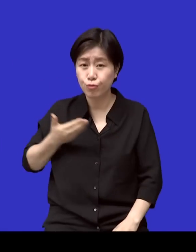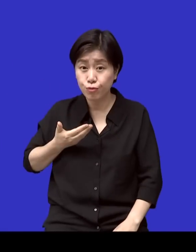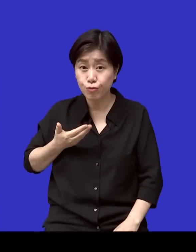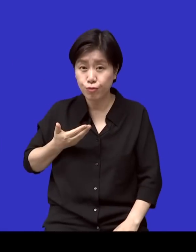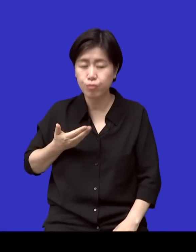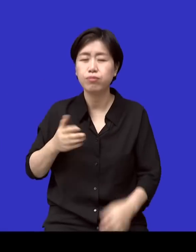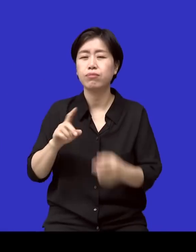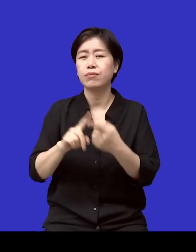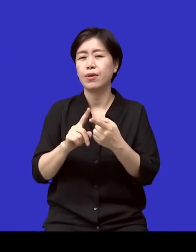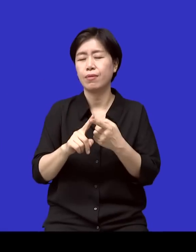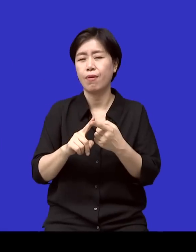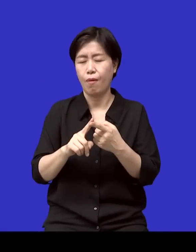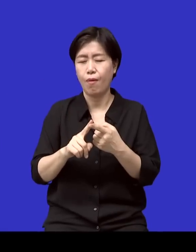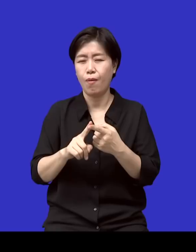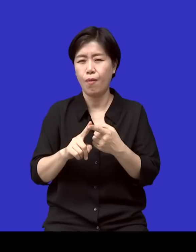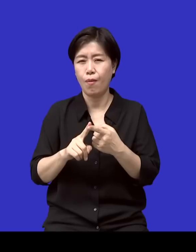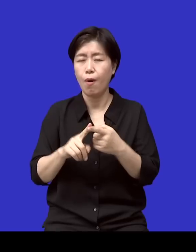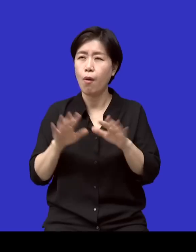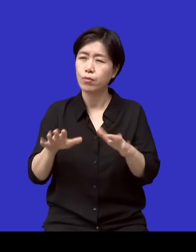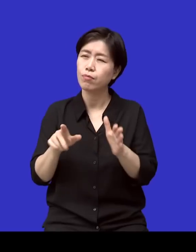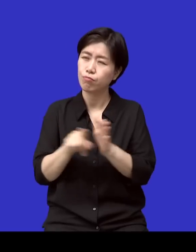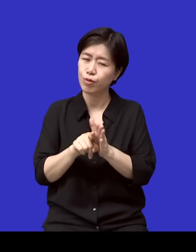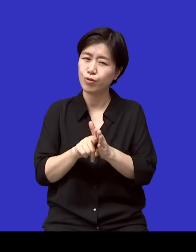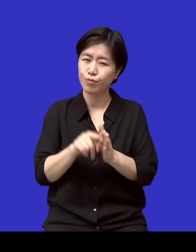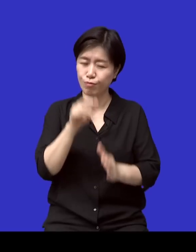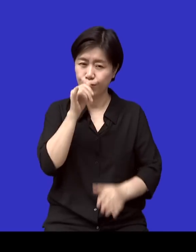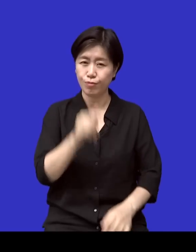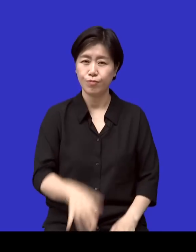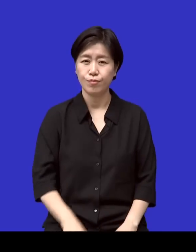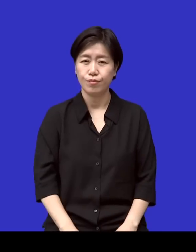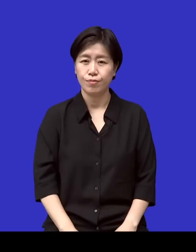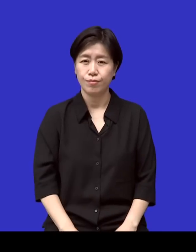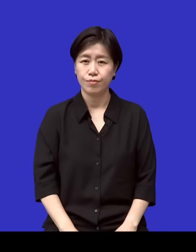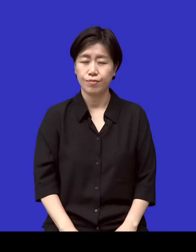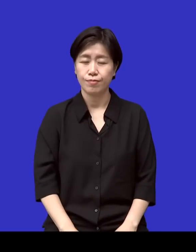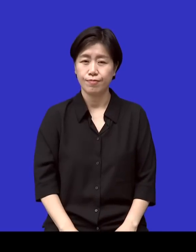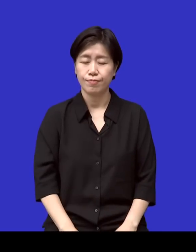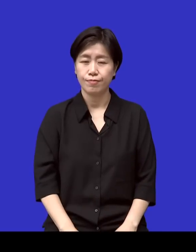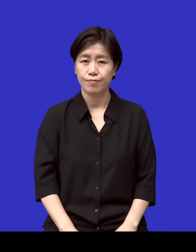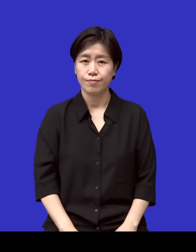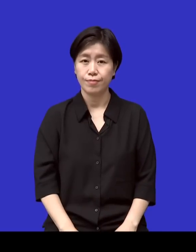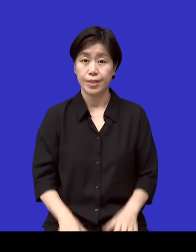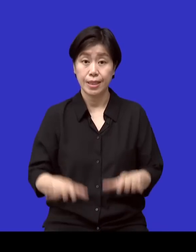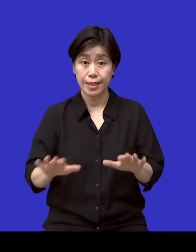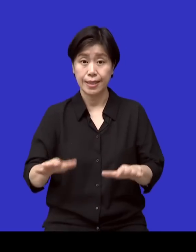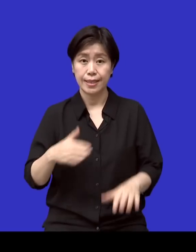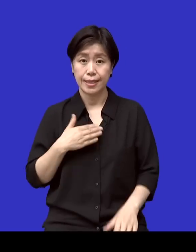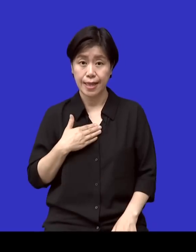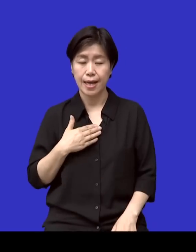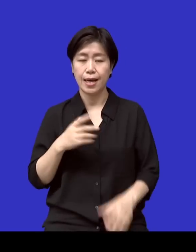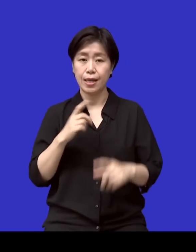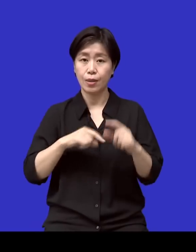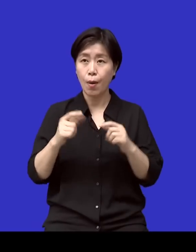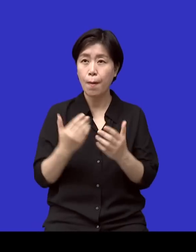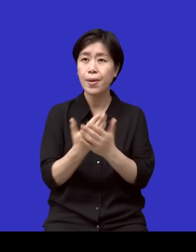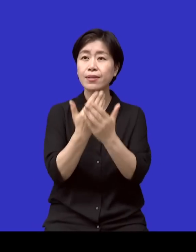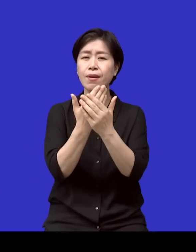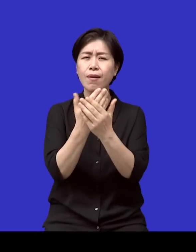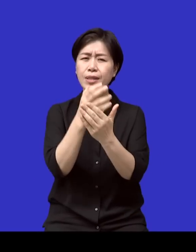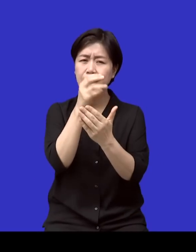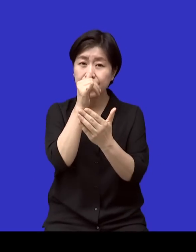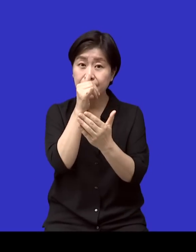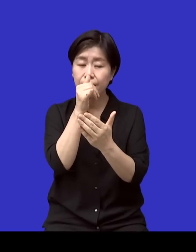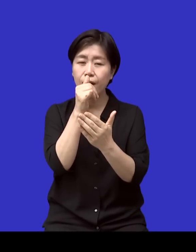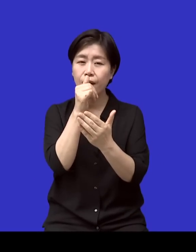배운 것들이 많겠어요? 네, 사실 진짜 내가 한층 성장했다라고 느끼는 부분 중에